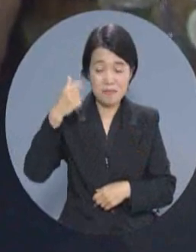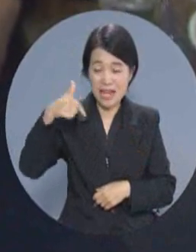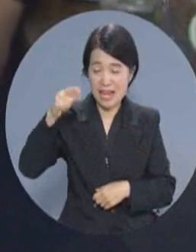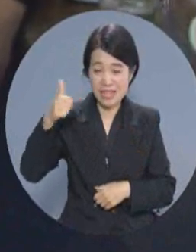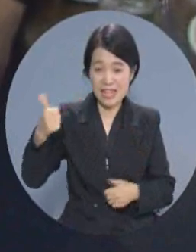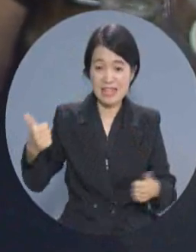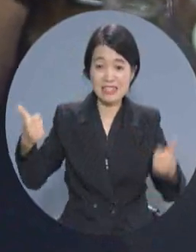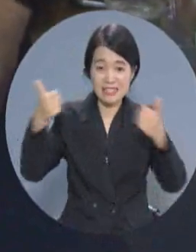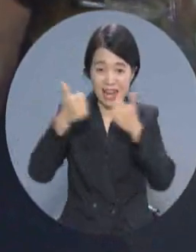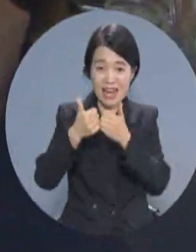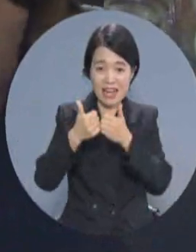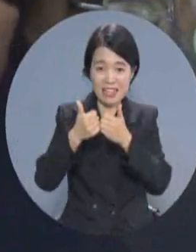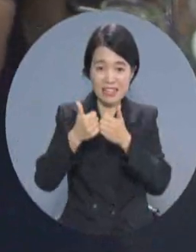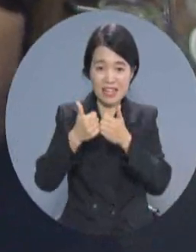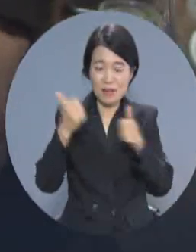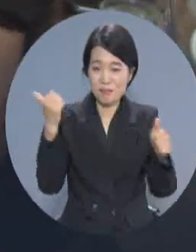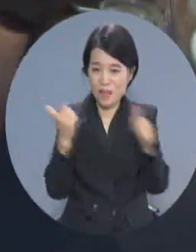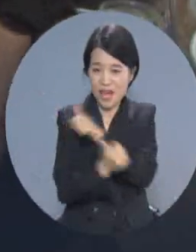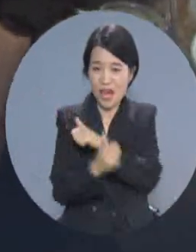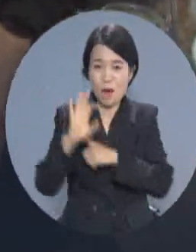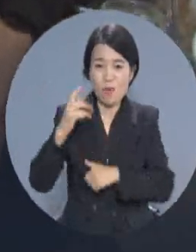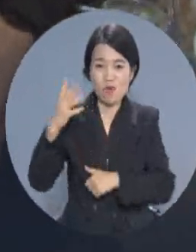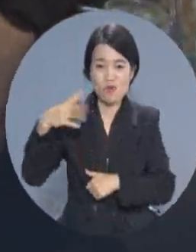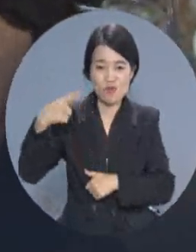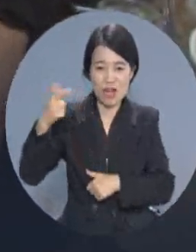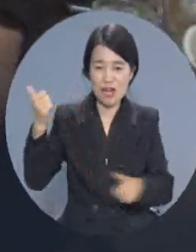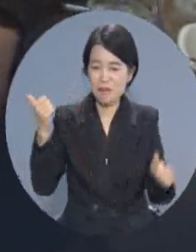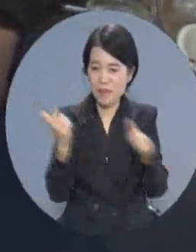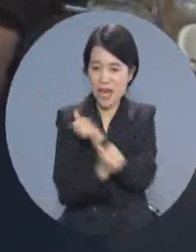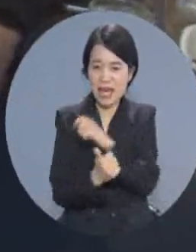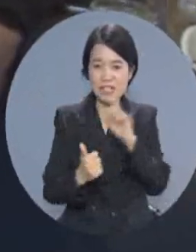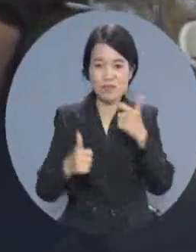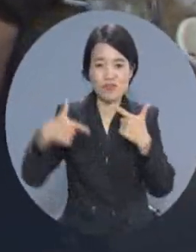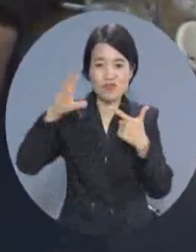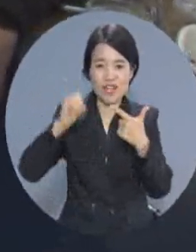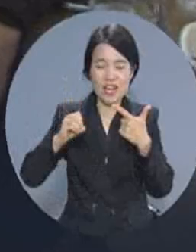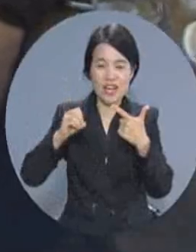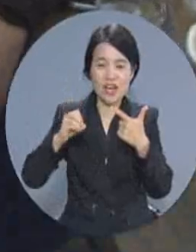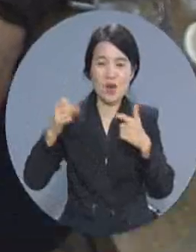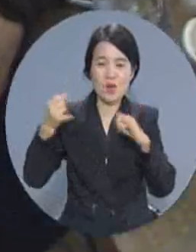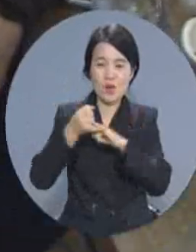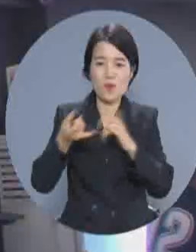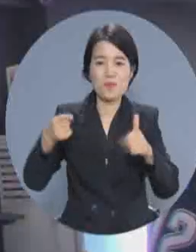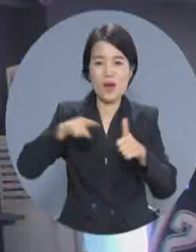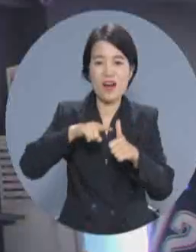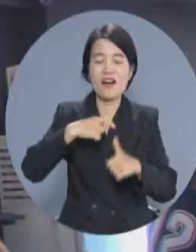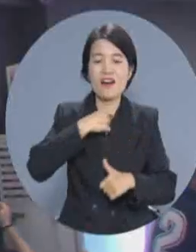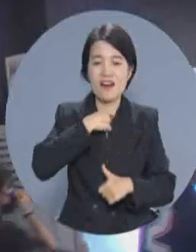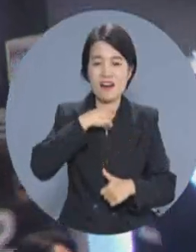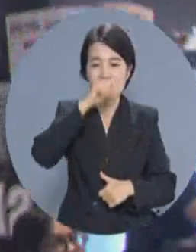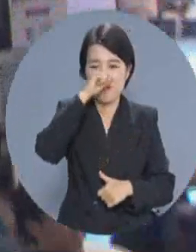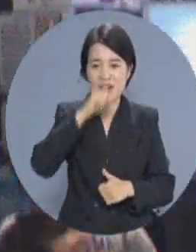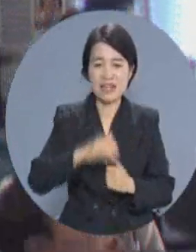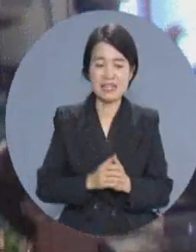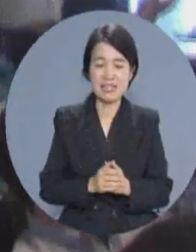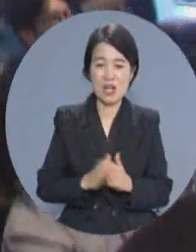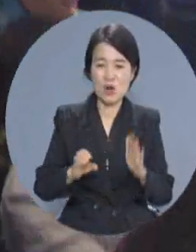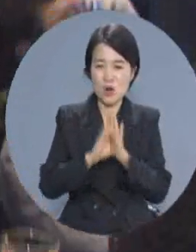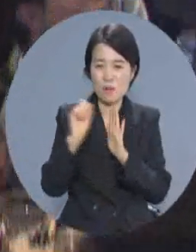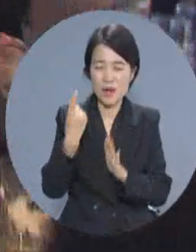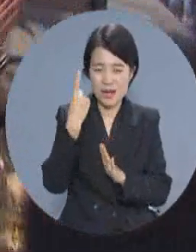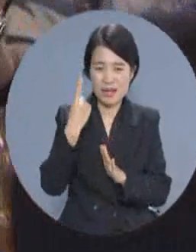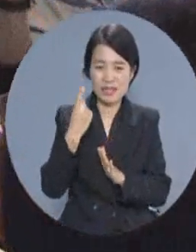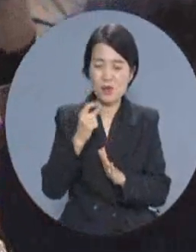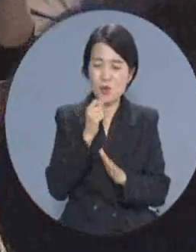가나인데 가나 이기고 포르투갈까지 잡고 16강까지 올라갔으면 좋겠습니다. 그간 코로나19로